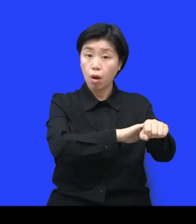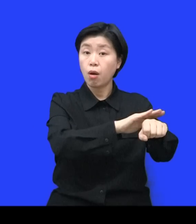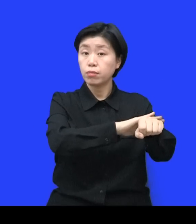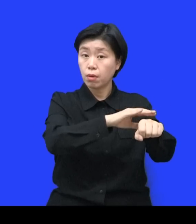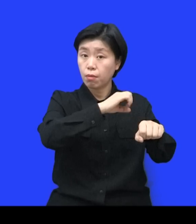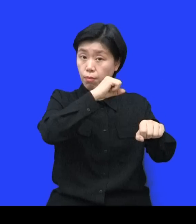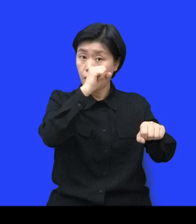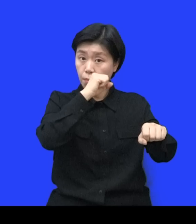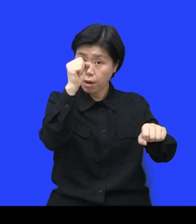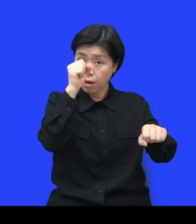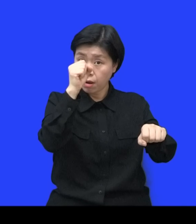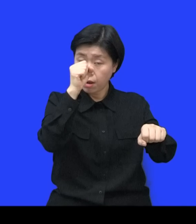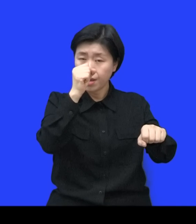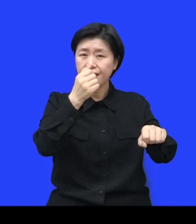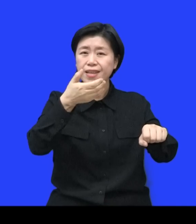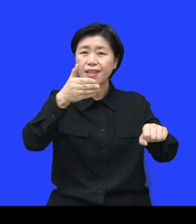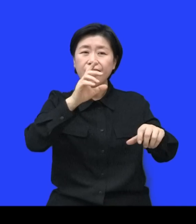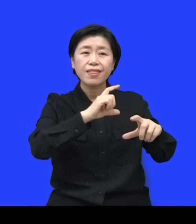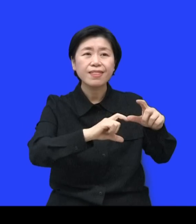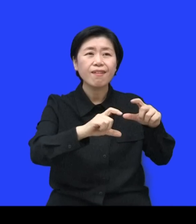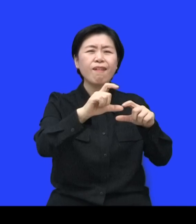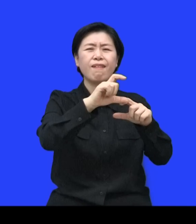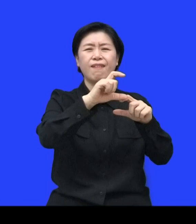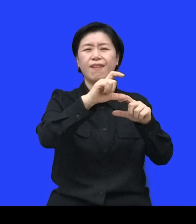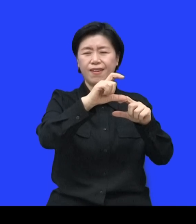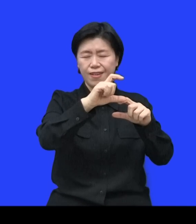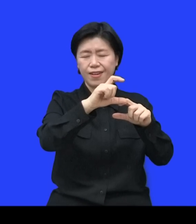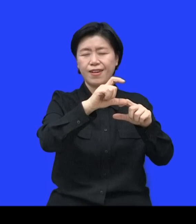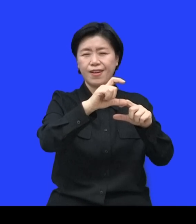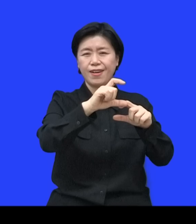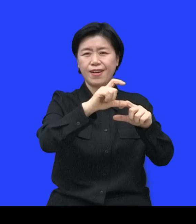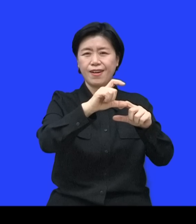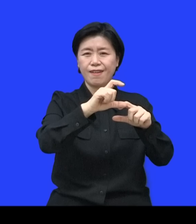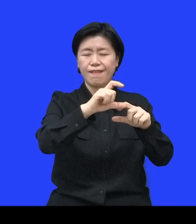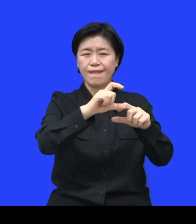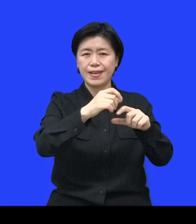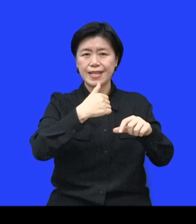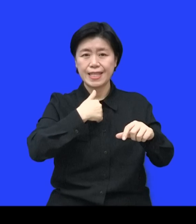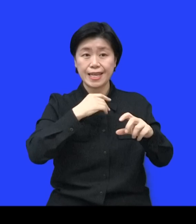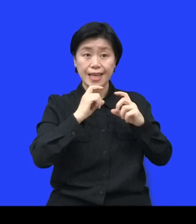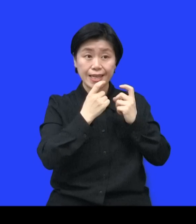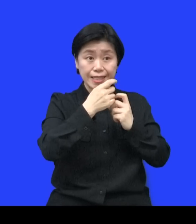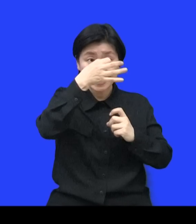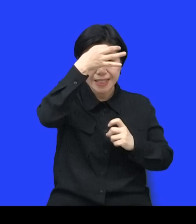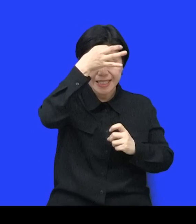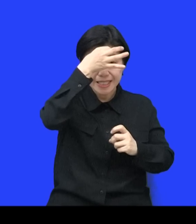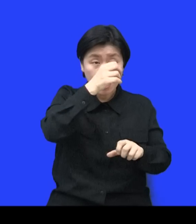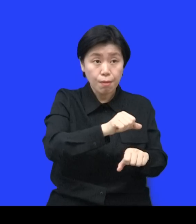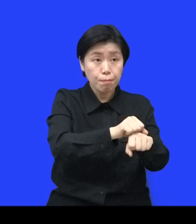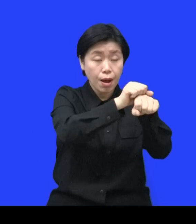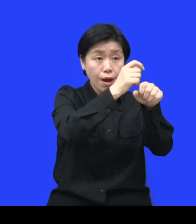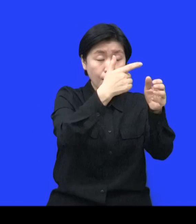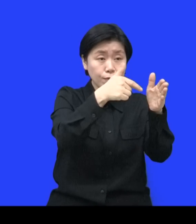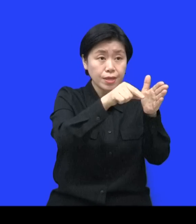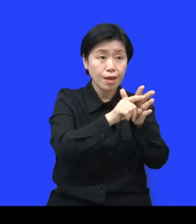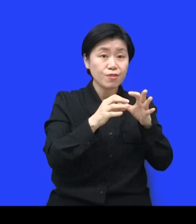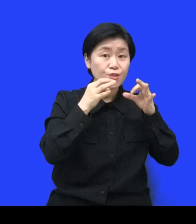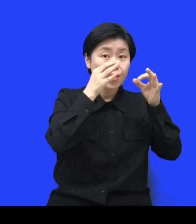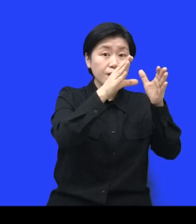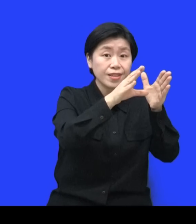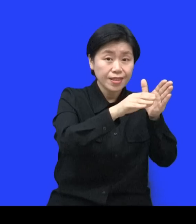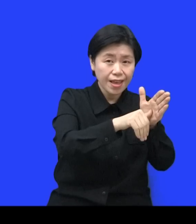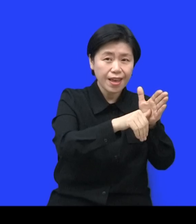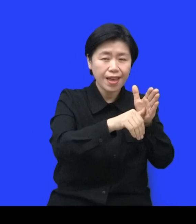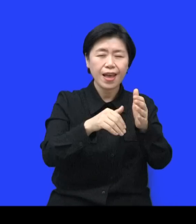했을 때 하나님께서 저를 이제 목회자로 부르실 게 다 이겼던 거죠. 그 교회에서 예배를 드리는데 창세기 13장에 보면은